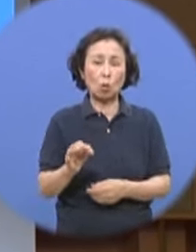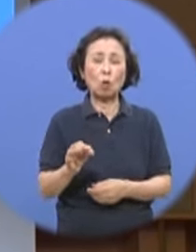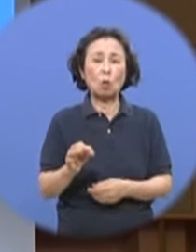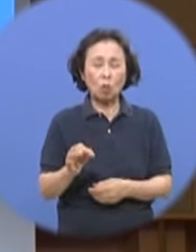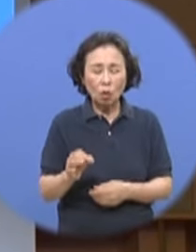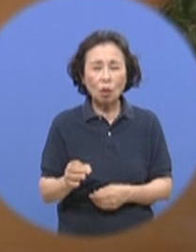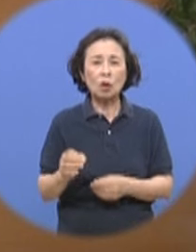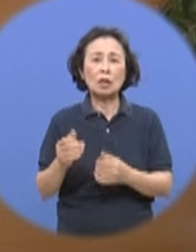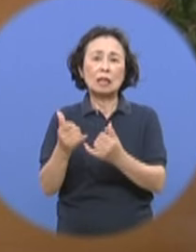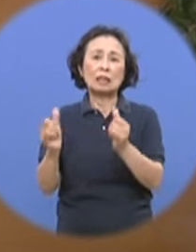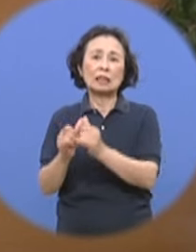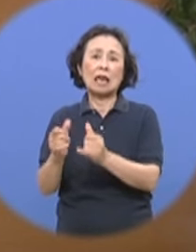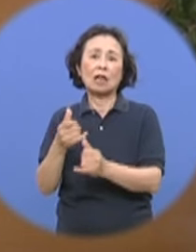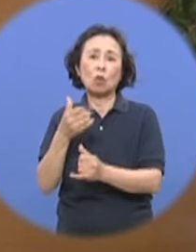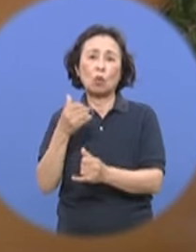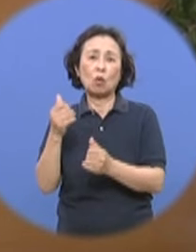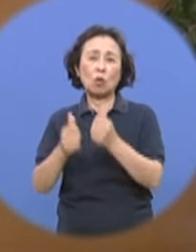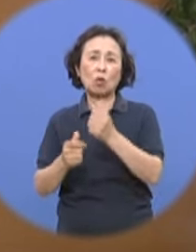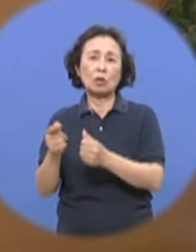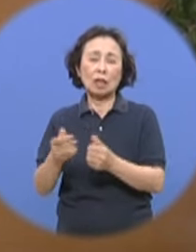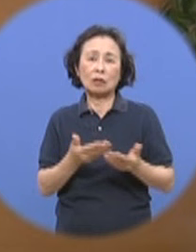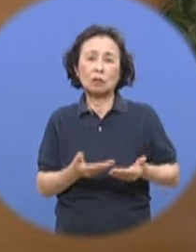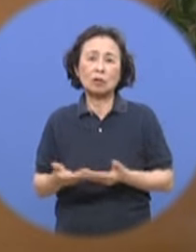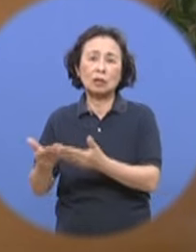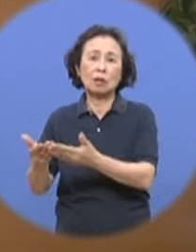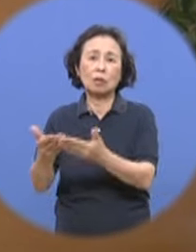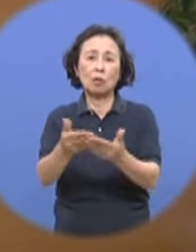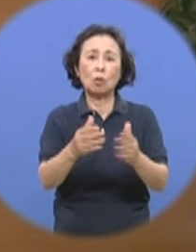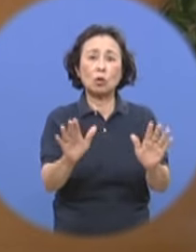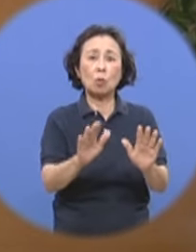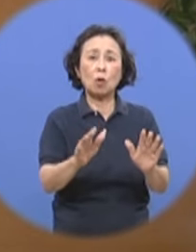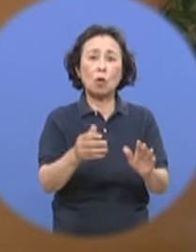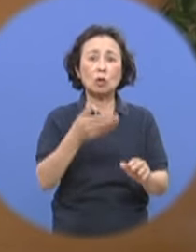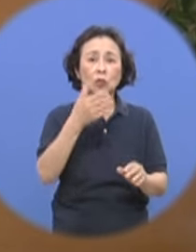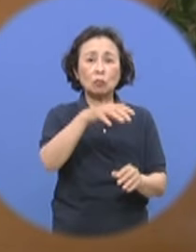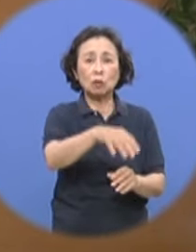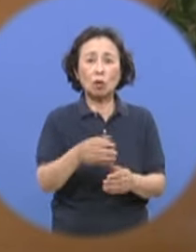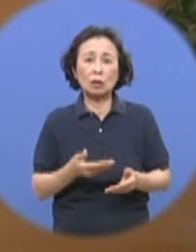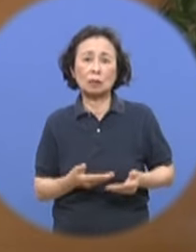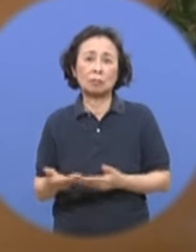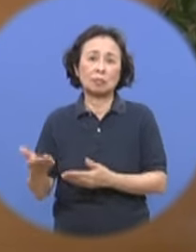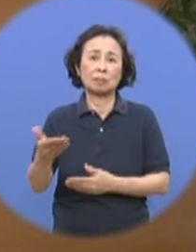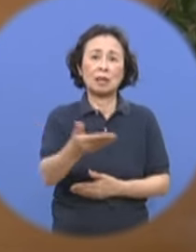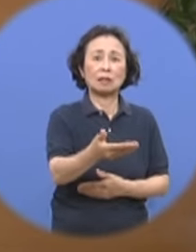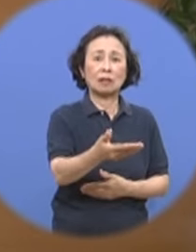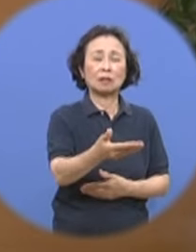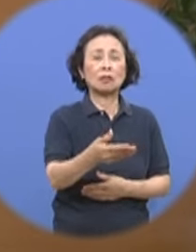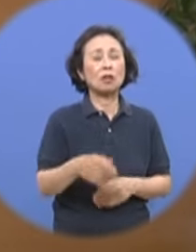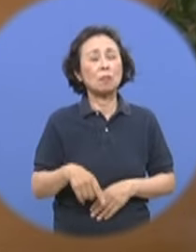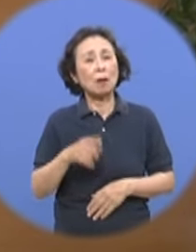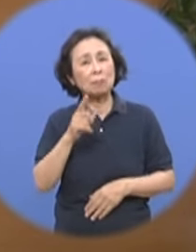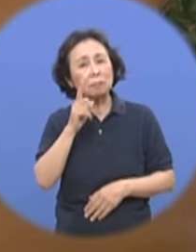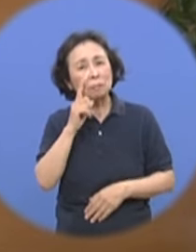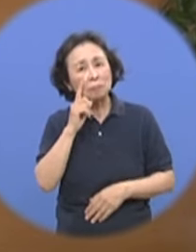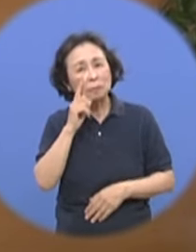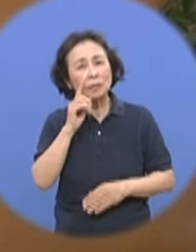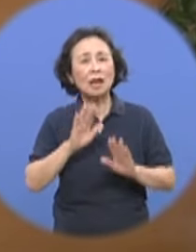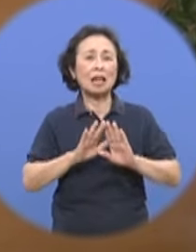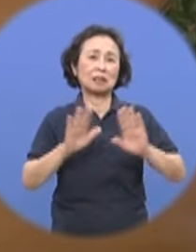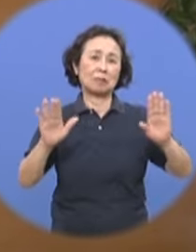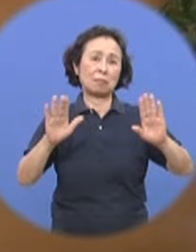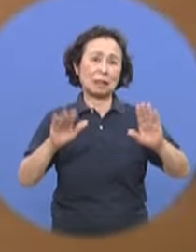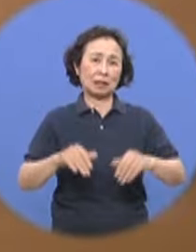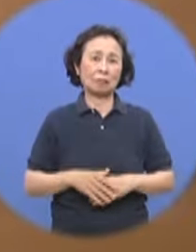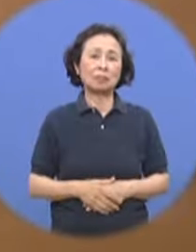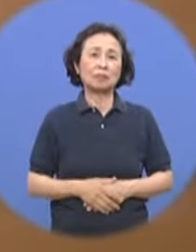通じて子ども食堂さんなどにお届けすることを実験的に今始めているところです